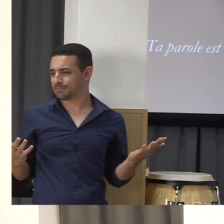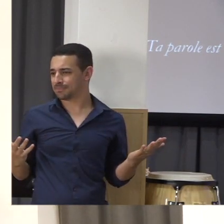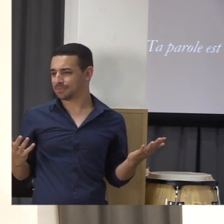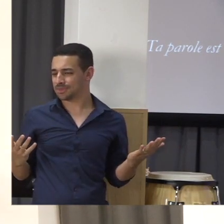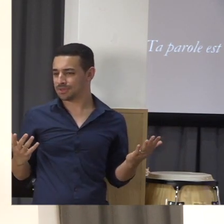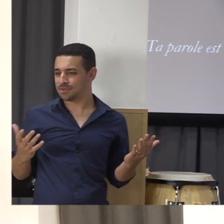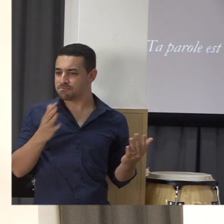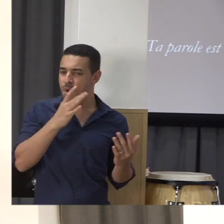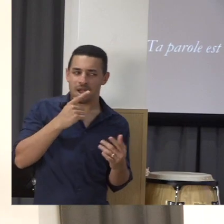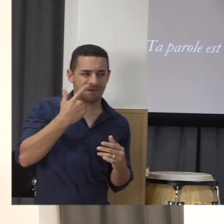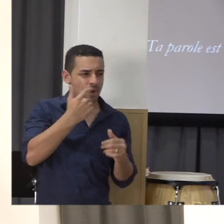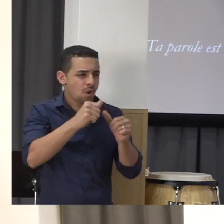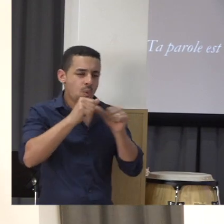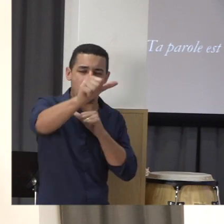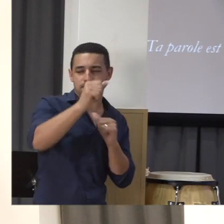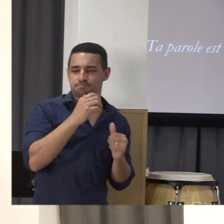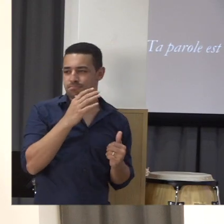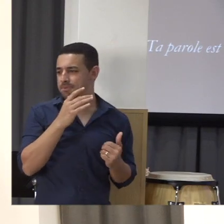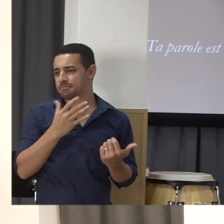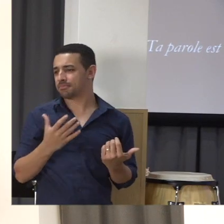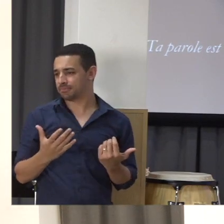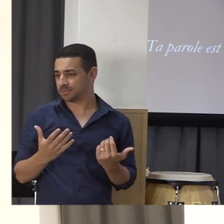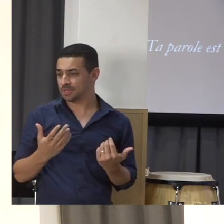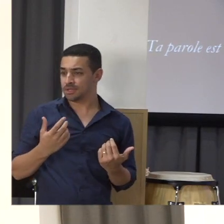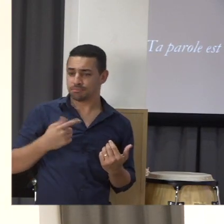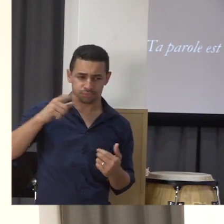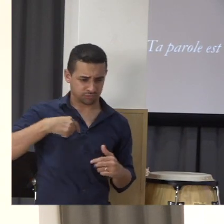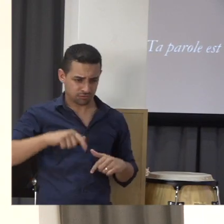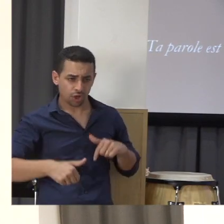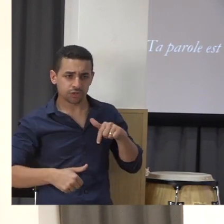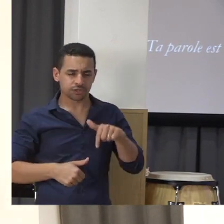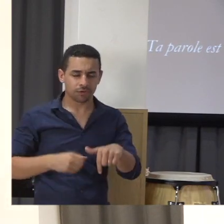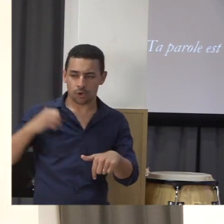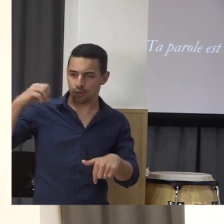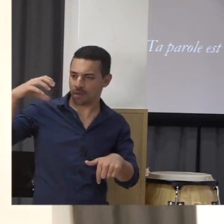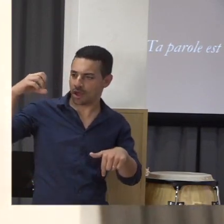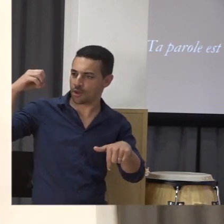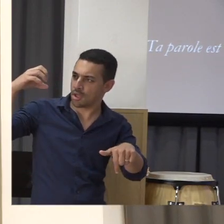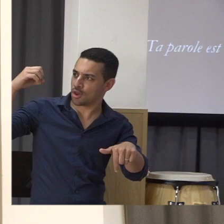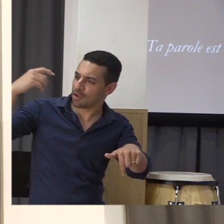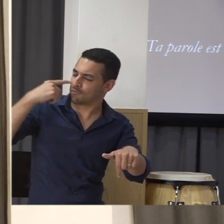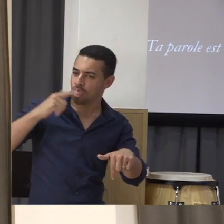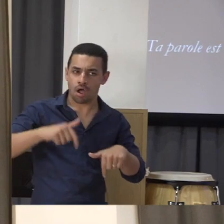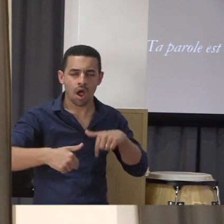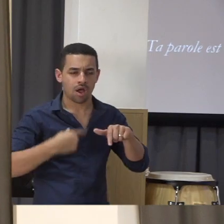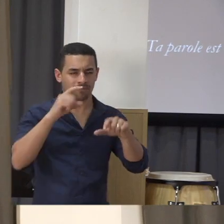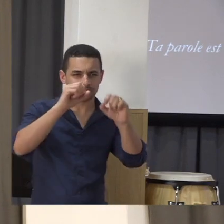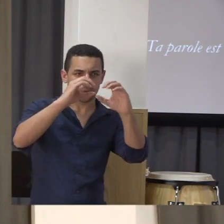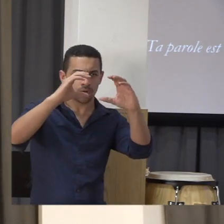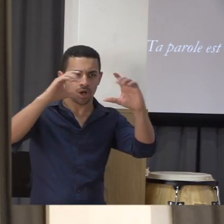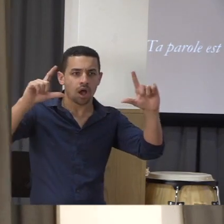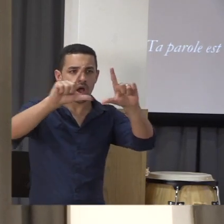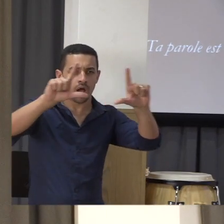Elle ne me permettra pas de voir beaucoup plus loin. Et plus j'avance avec toi, plus l'éclairage, plus ma vision